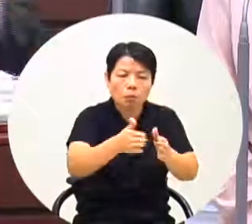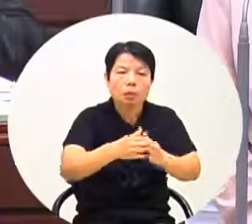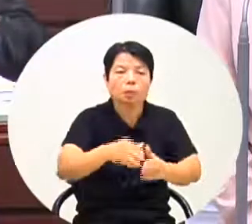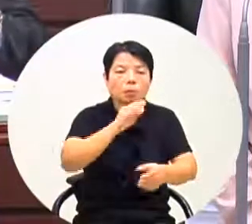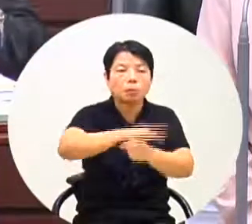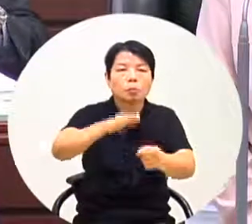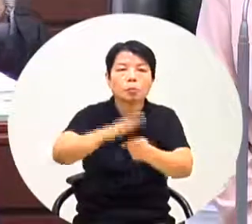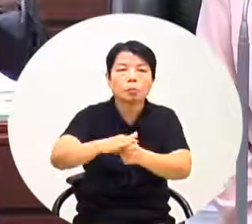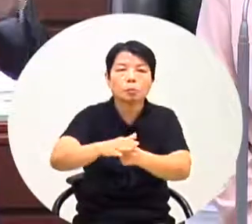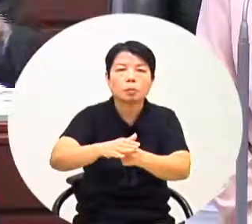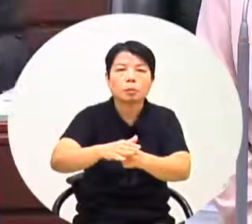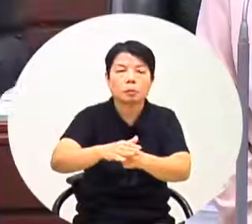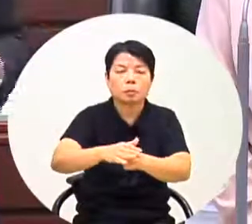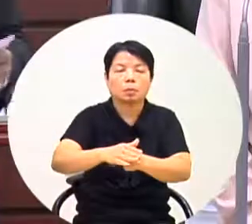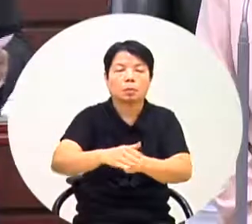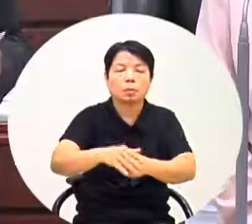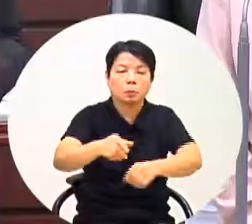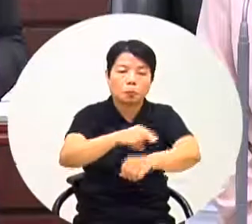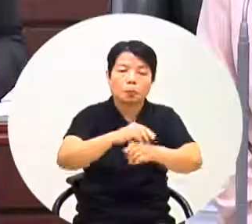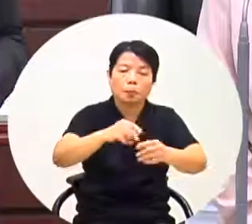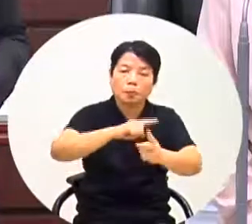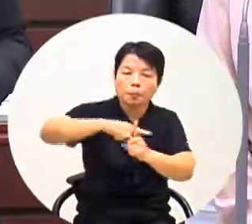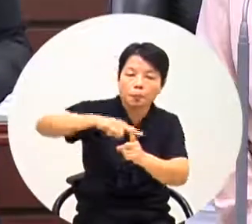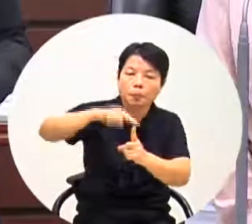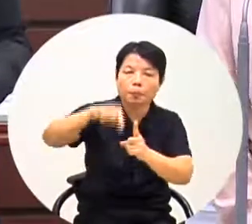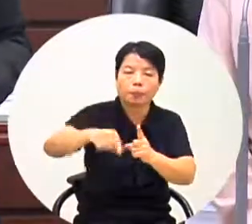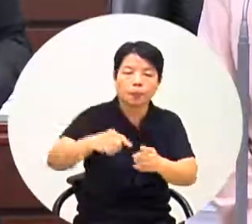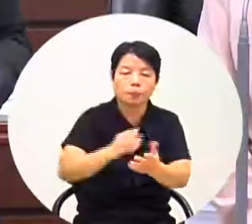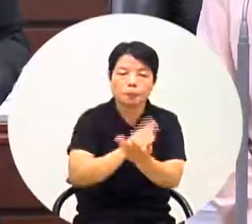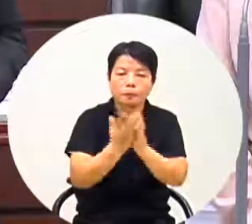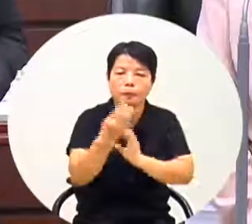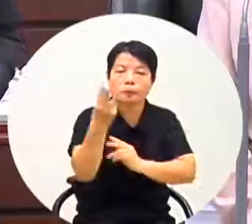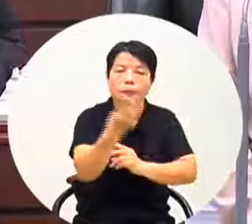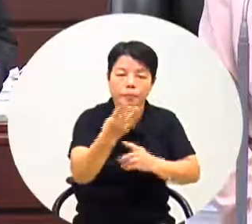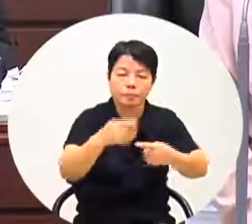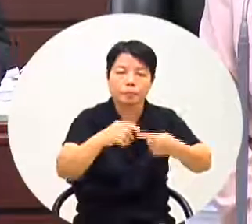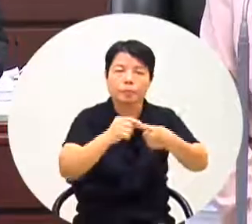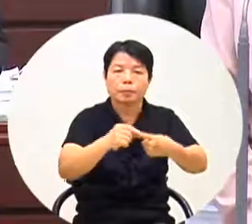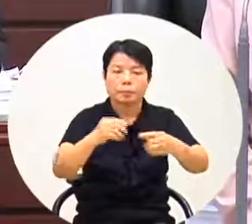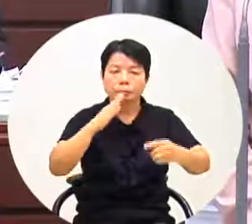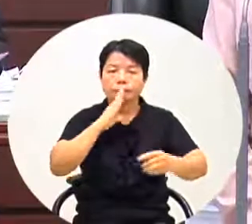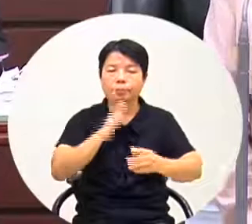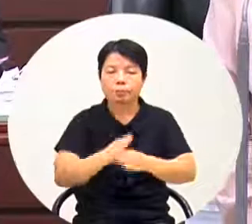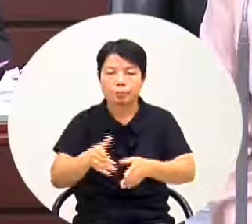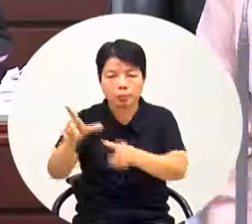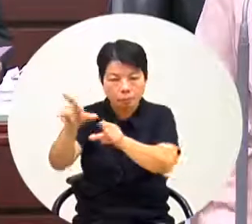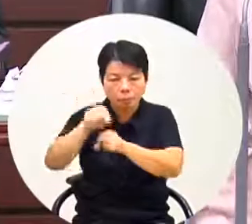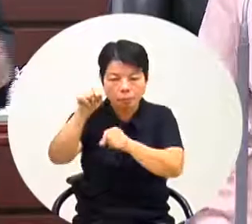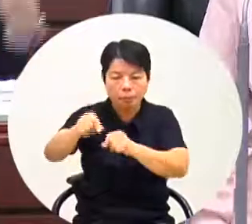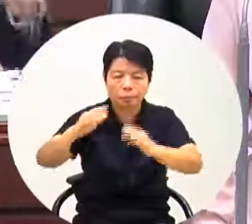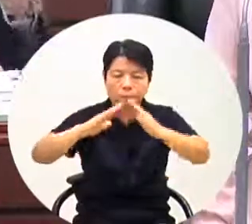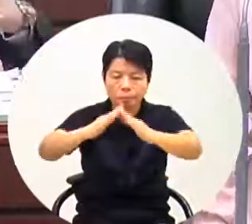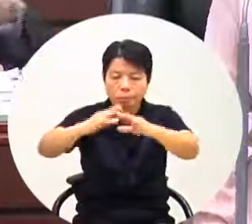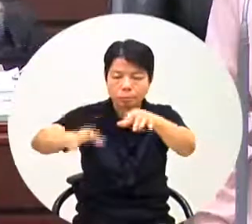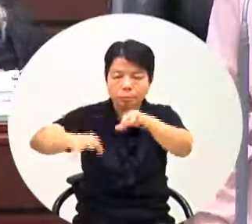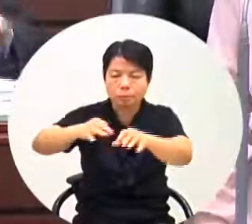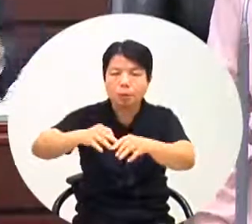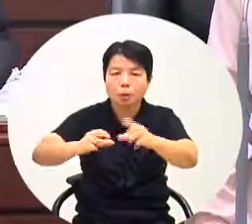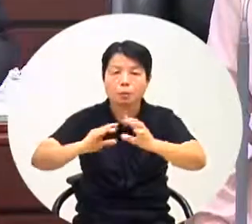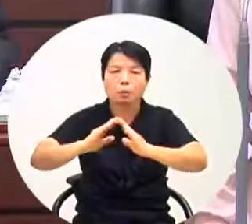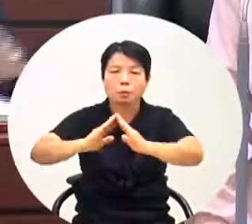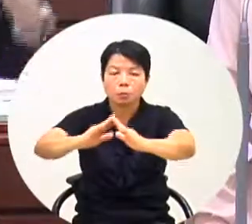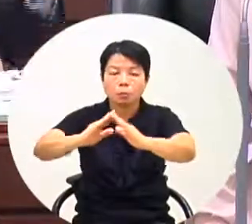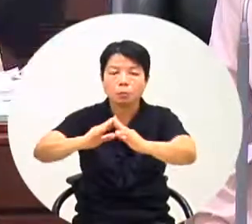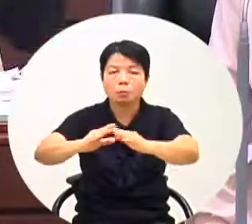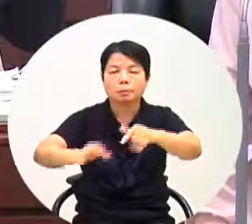上是分三类。那这三类其实已经就是尽量能够依照市价的标准来去拟定，所以最低大概就是用